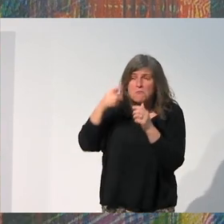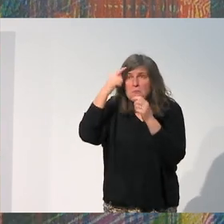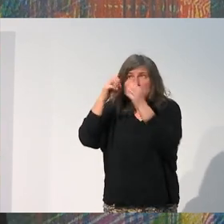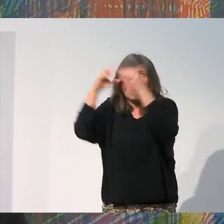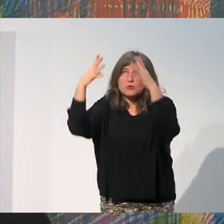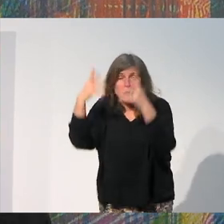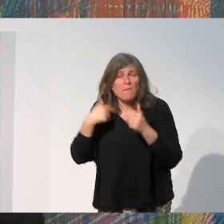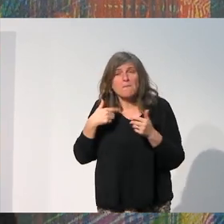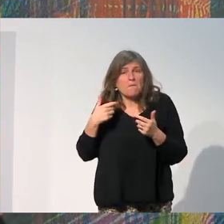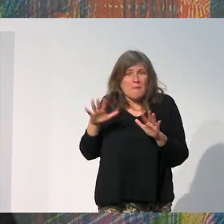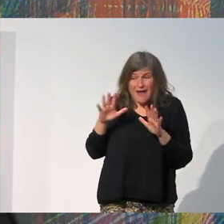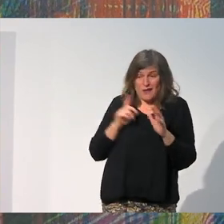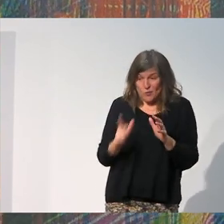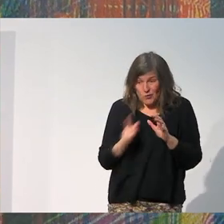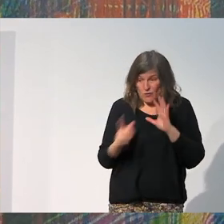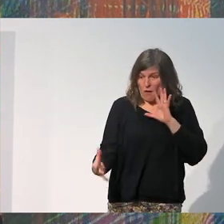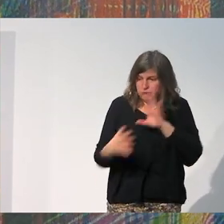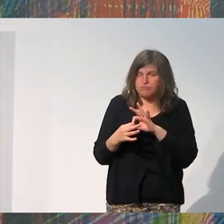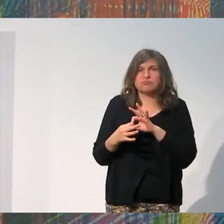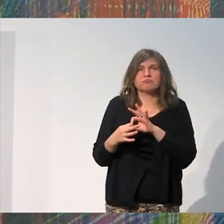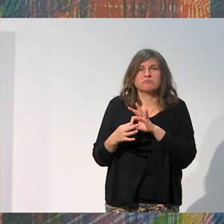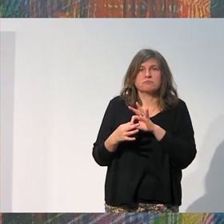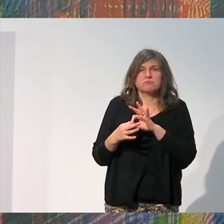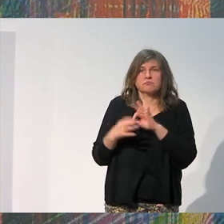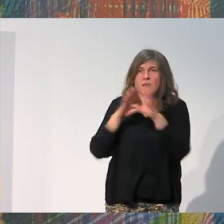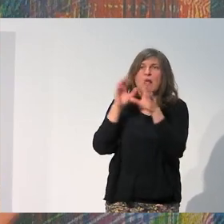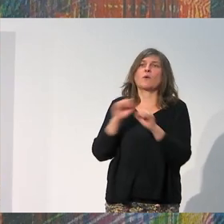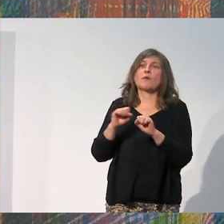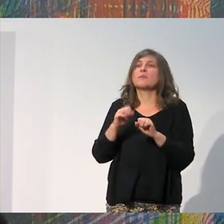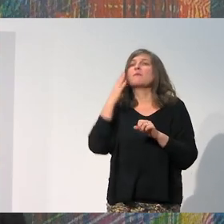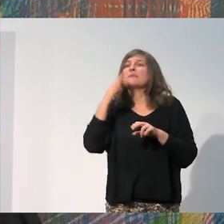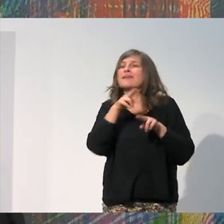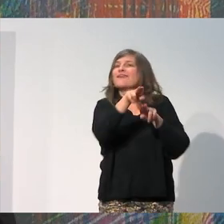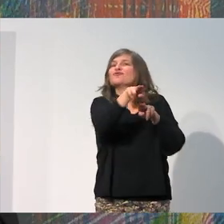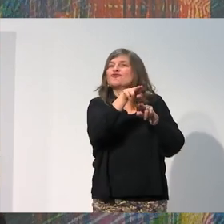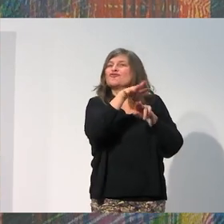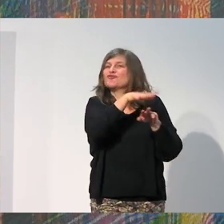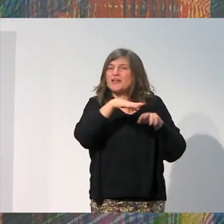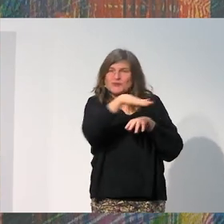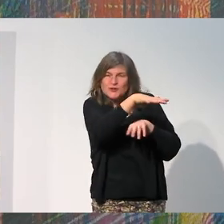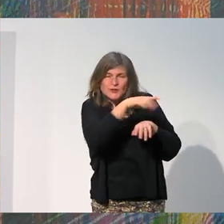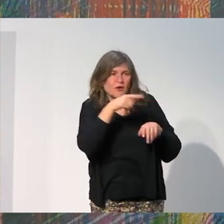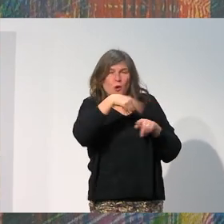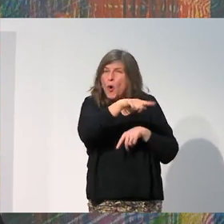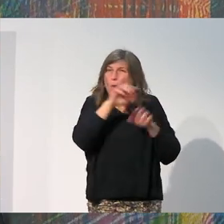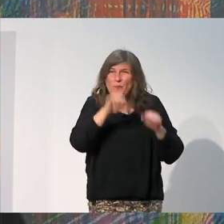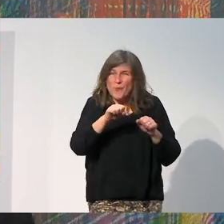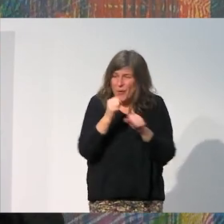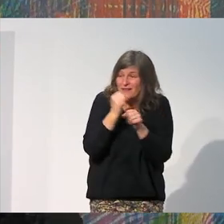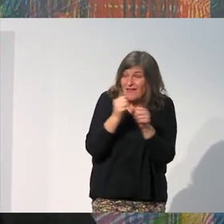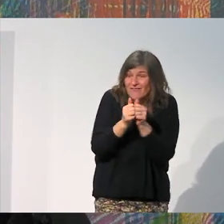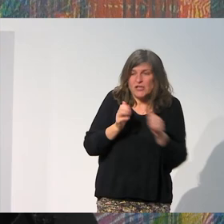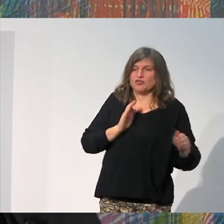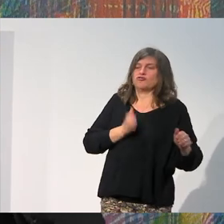marche. On arrive à faire des choses incroyables. Les chasseurs qui ont des chiens de recherche au sang font des choses incroyables avec leurs chiens. Mais